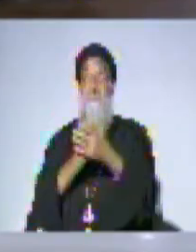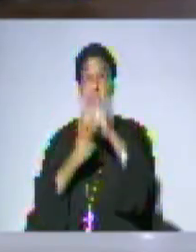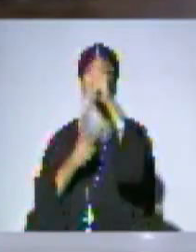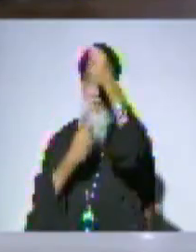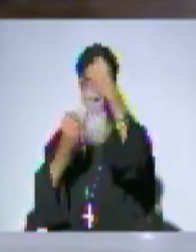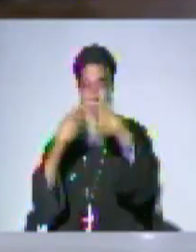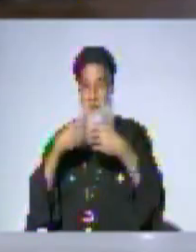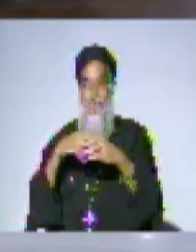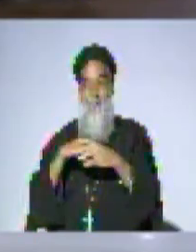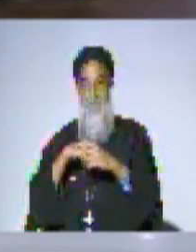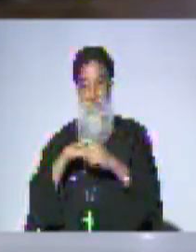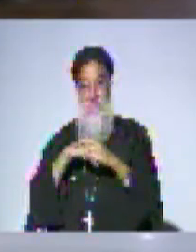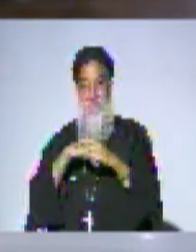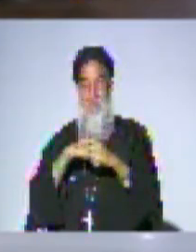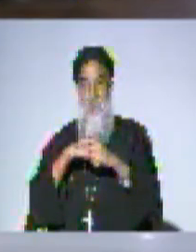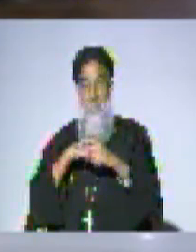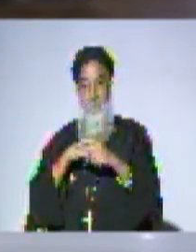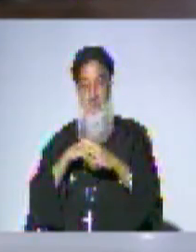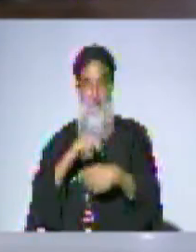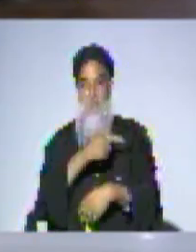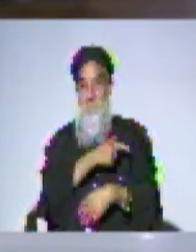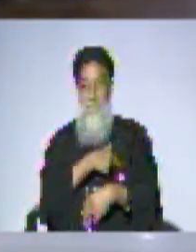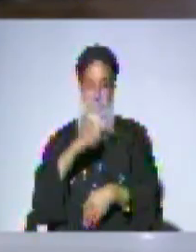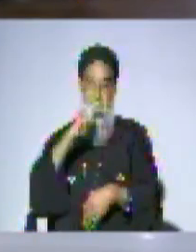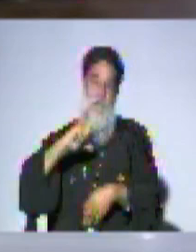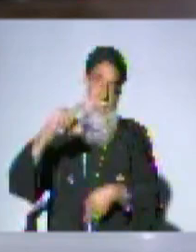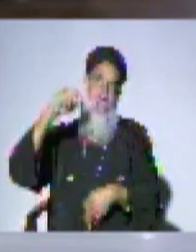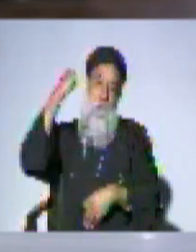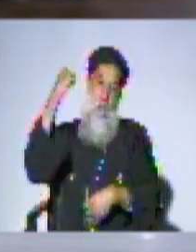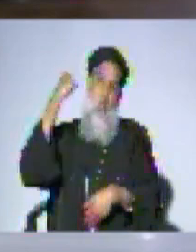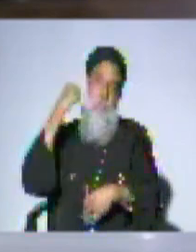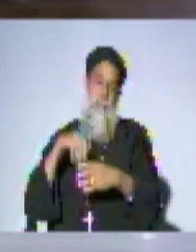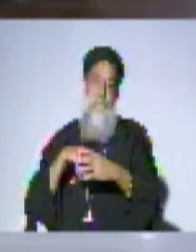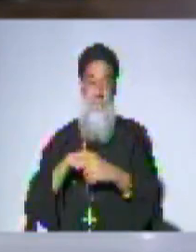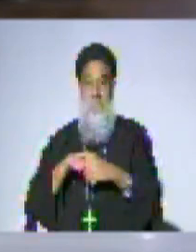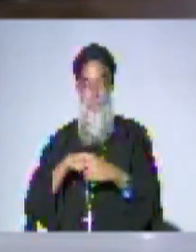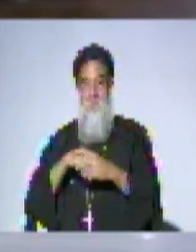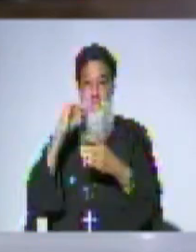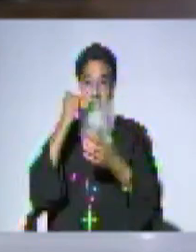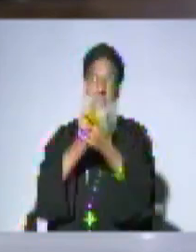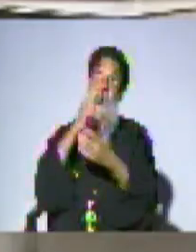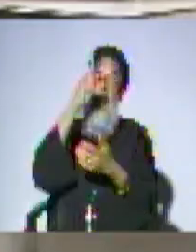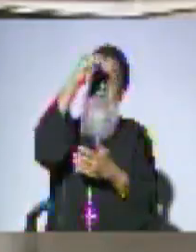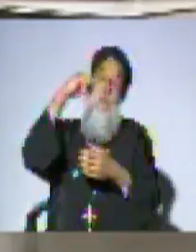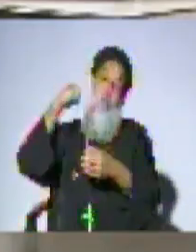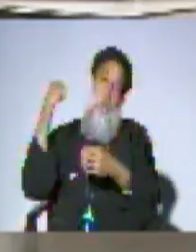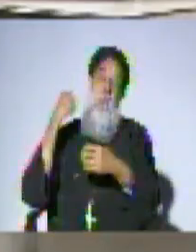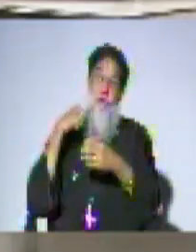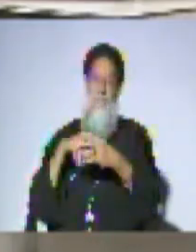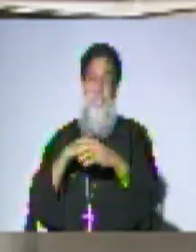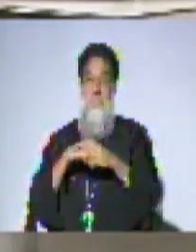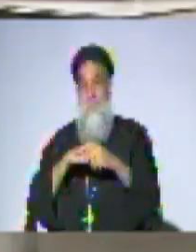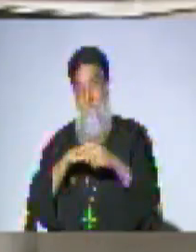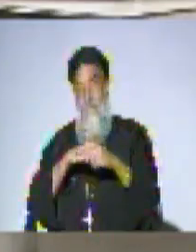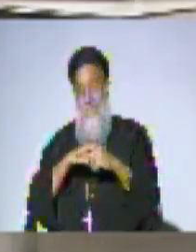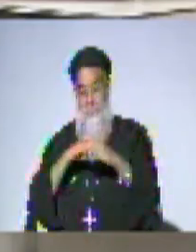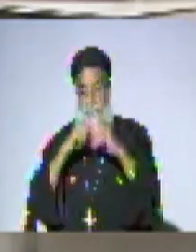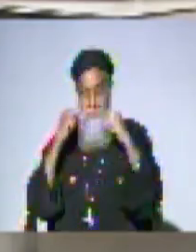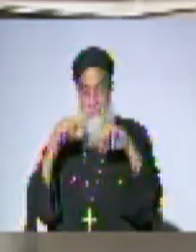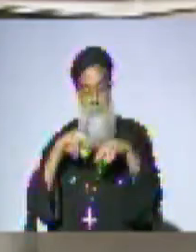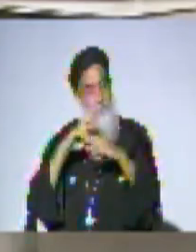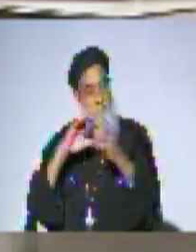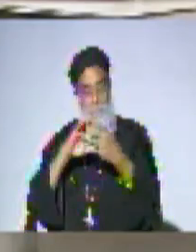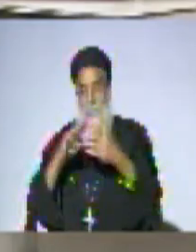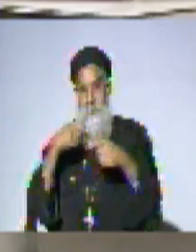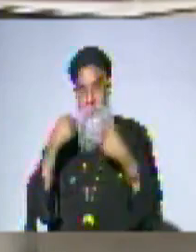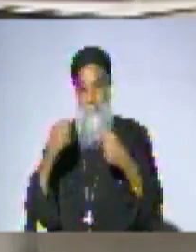كده بيسمى رب القوات أو إله القوات، فالله أقوى من أي